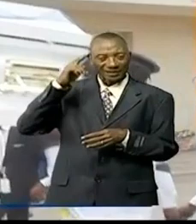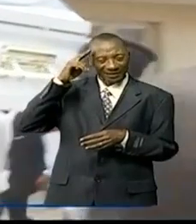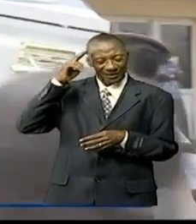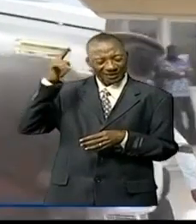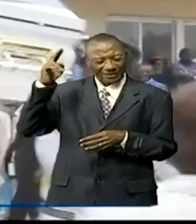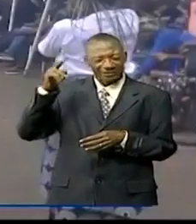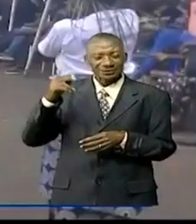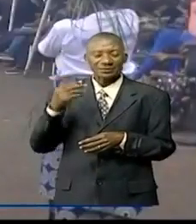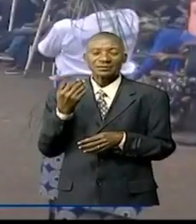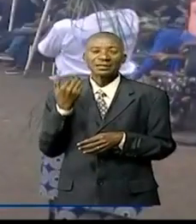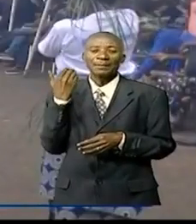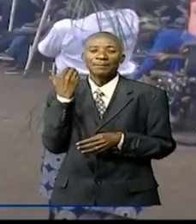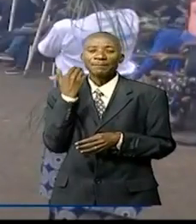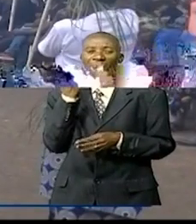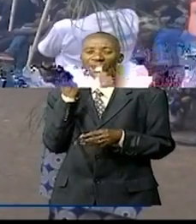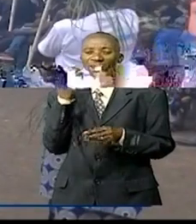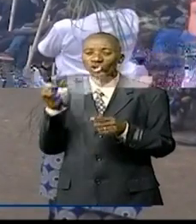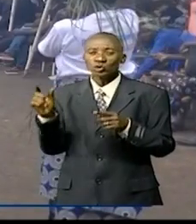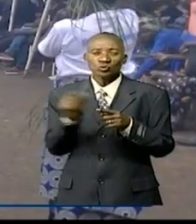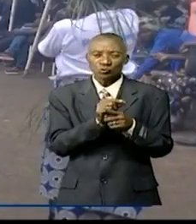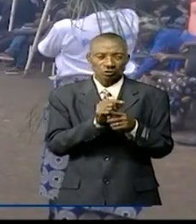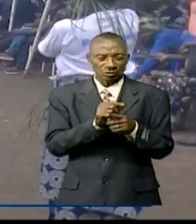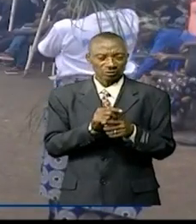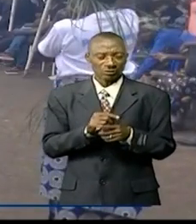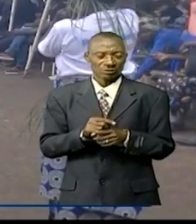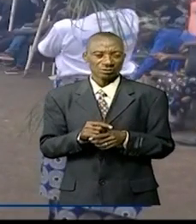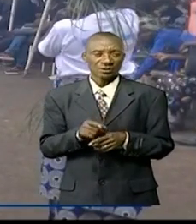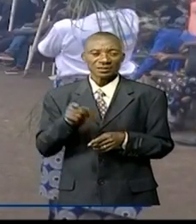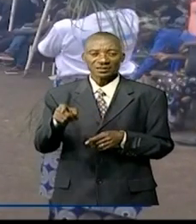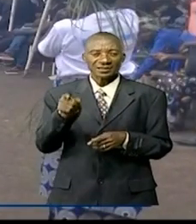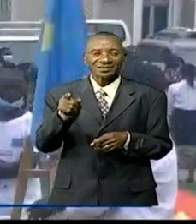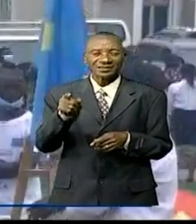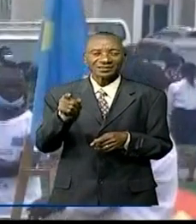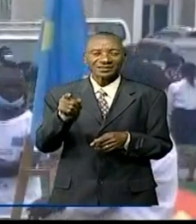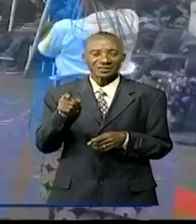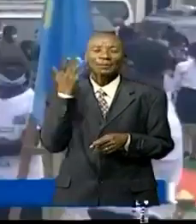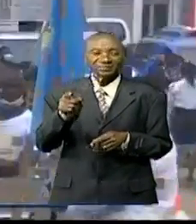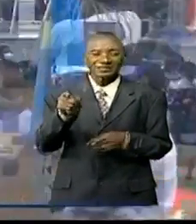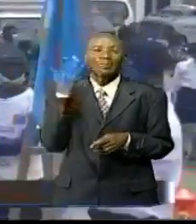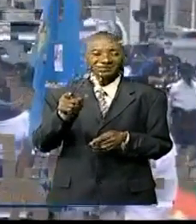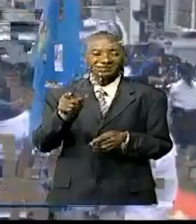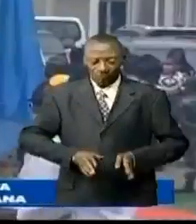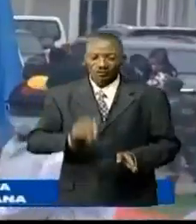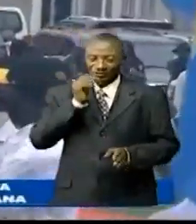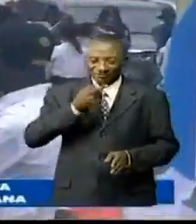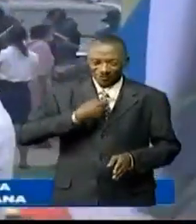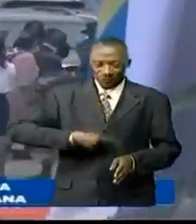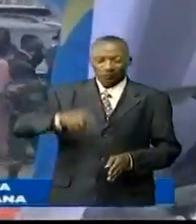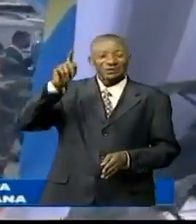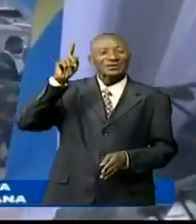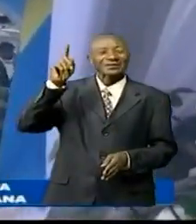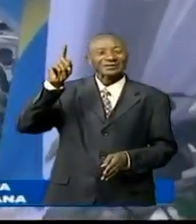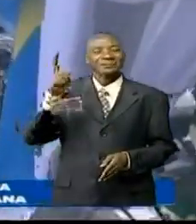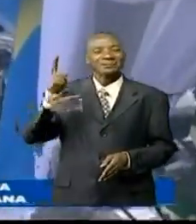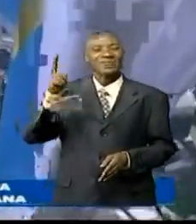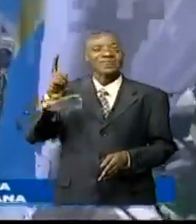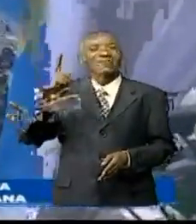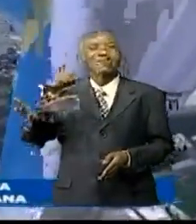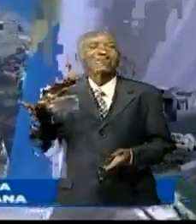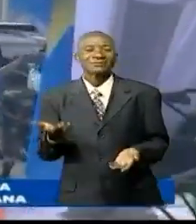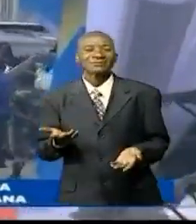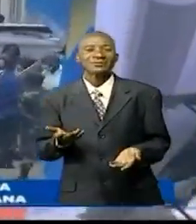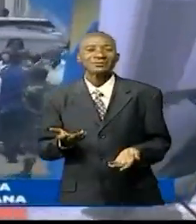courte maladie, Dorothée Gizenga est la fille aînée du patriarche Antoine Gizenga et la sœur du défunt secrétaire général du PALU,